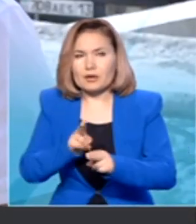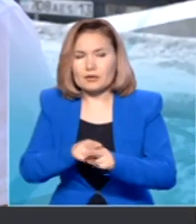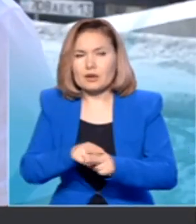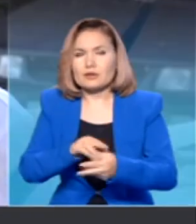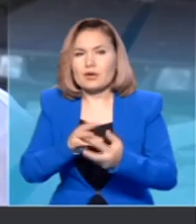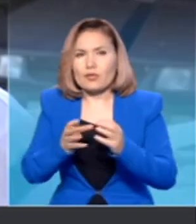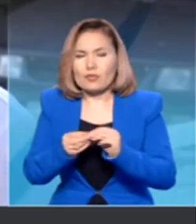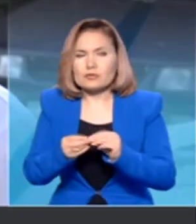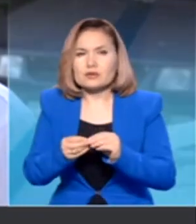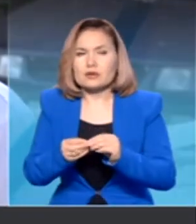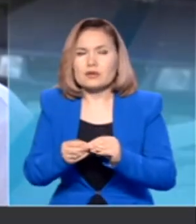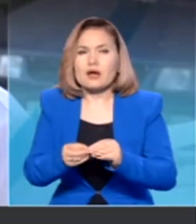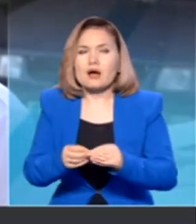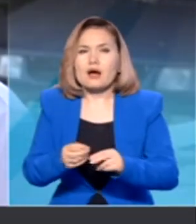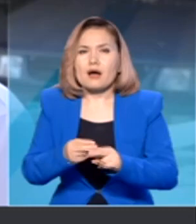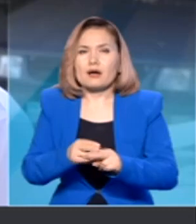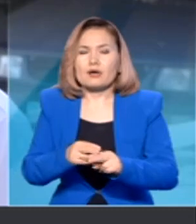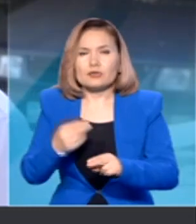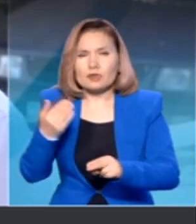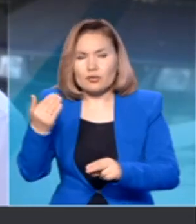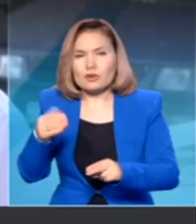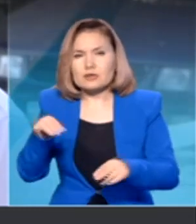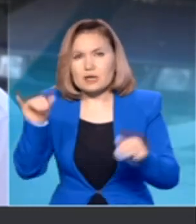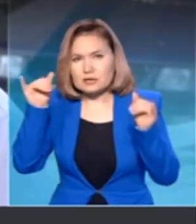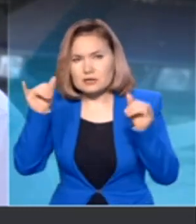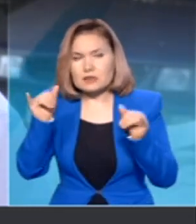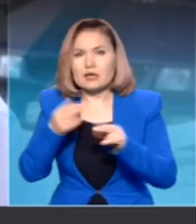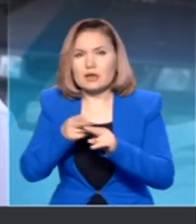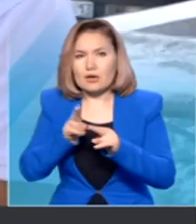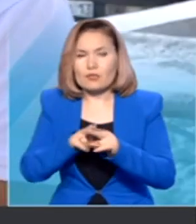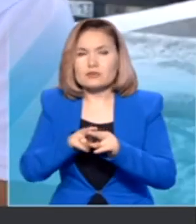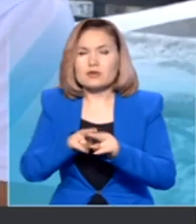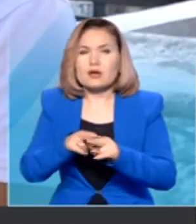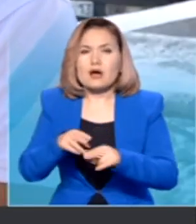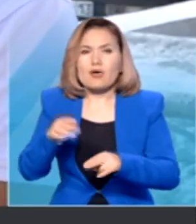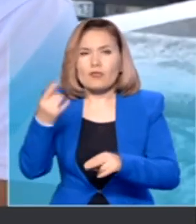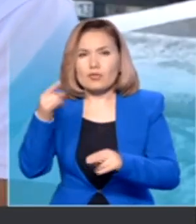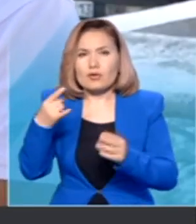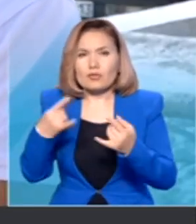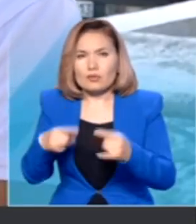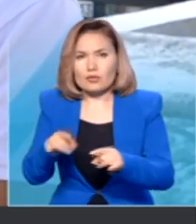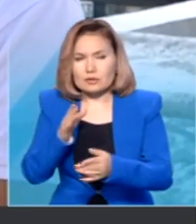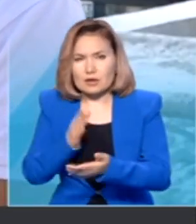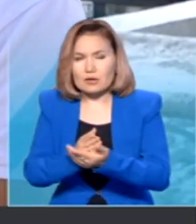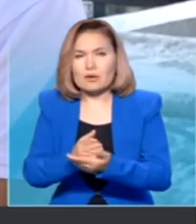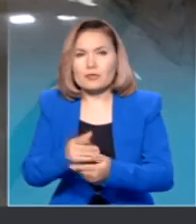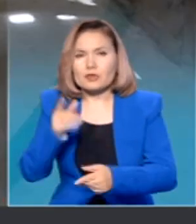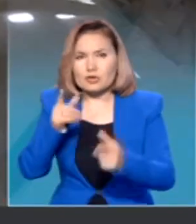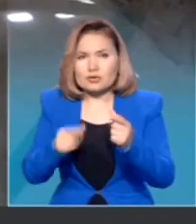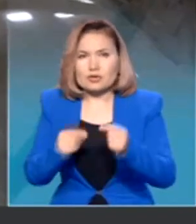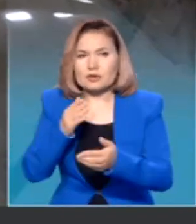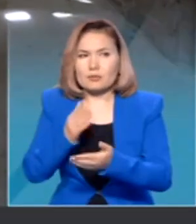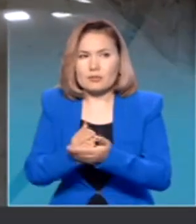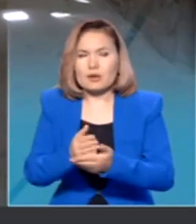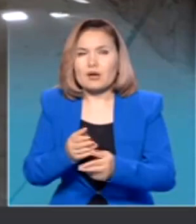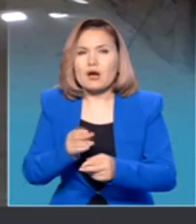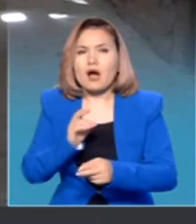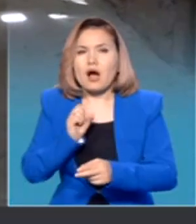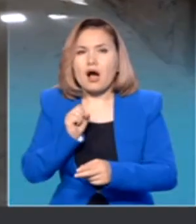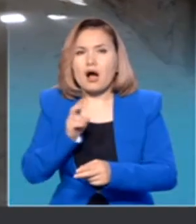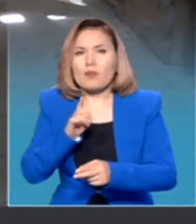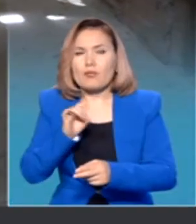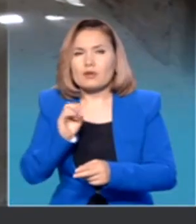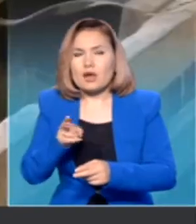Галиштин аралас, бірінші екінші тума тұқымдық сиырларды алып келдім. Сүттерін өткереміз. Біз Ақбұлақ ауылында